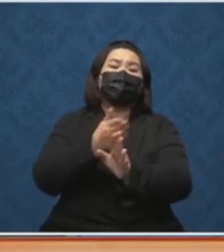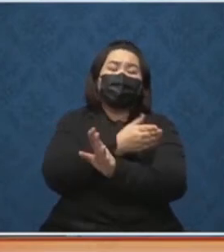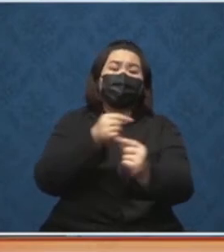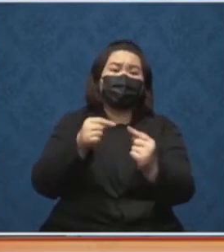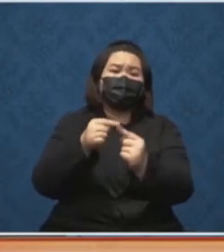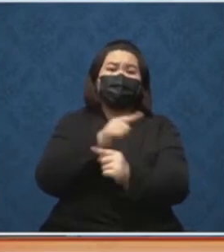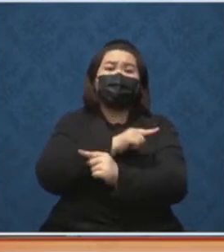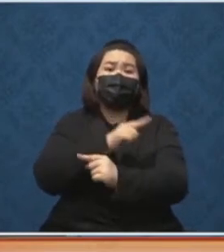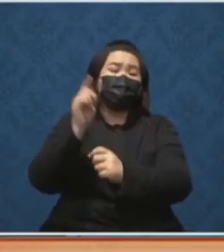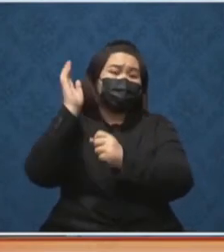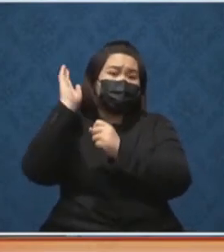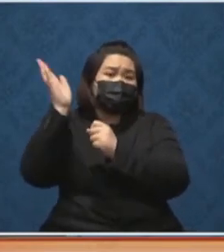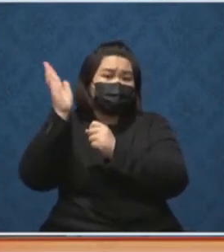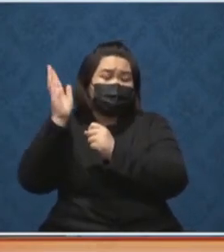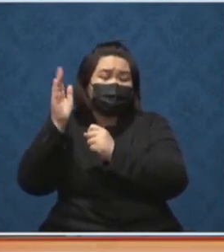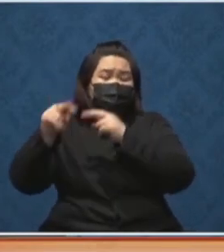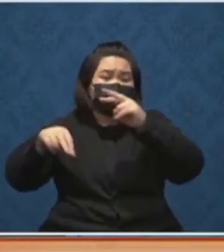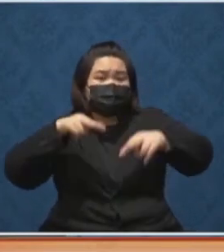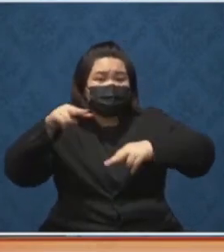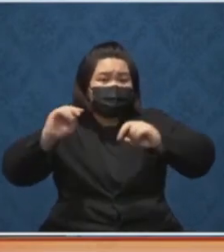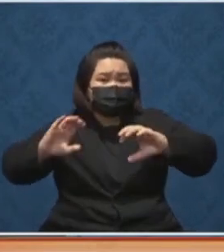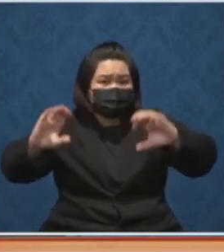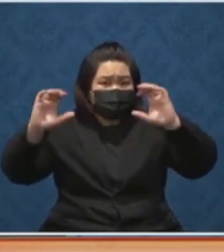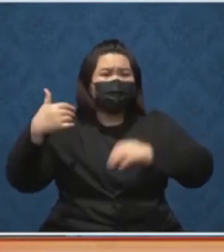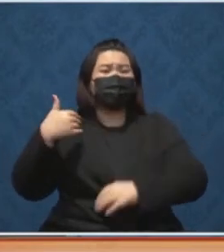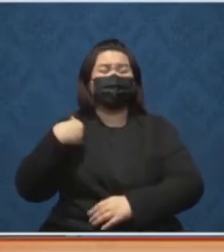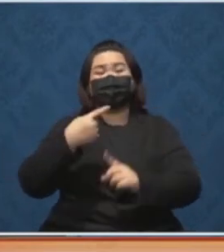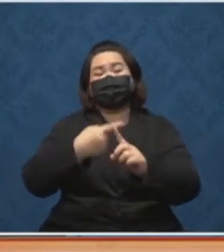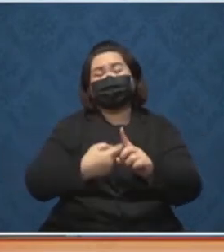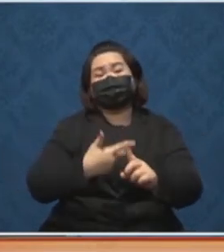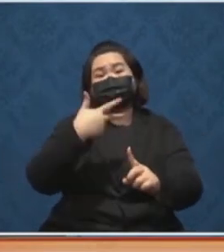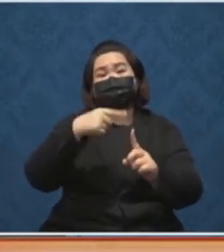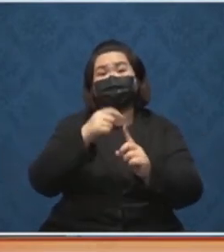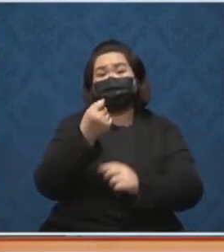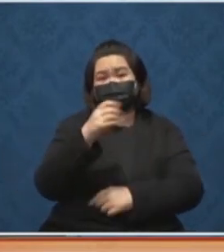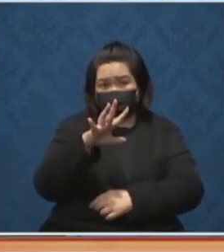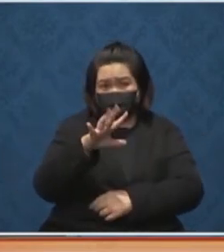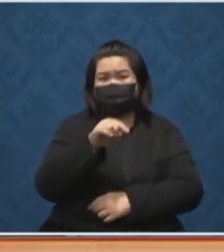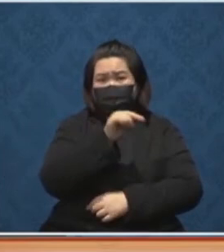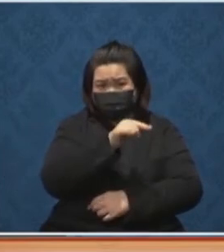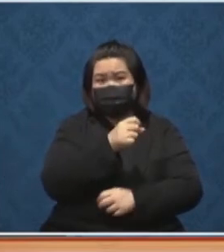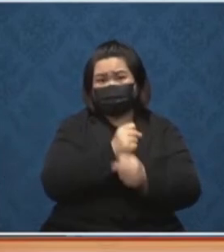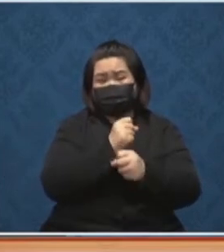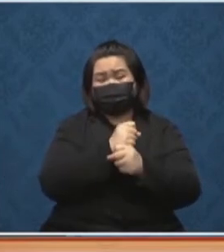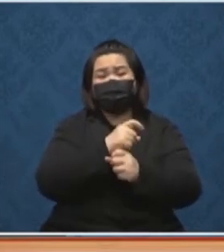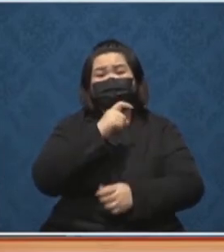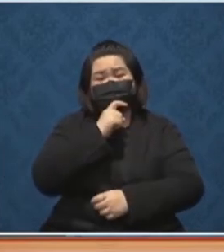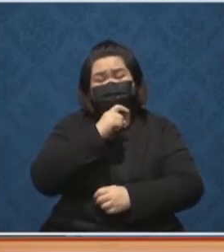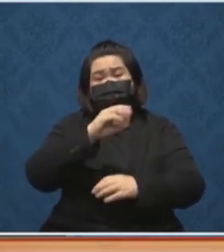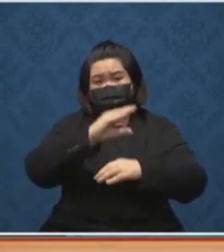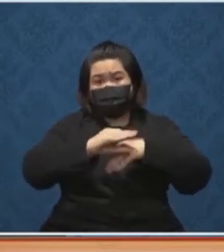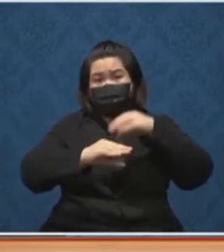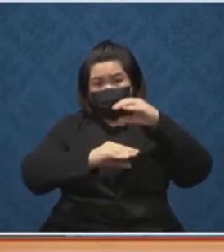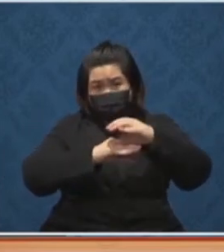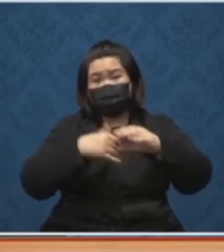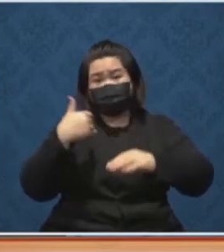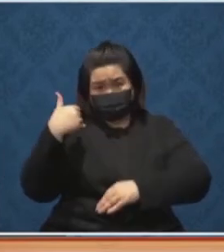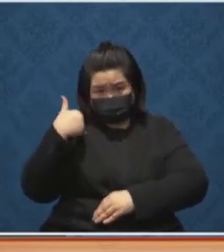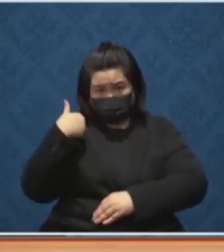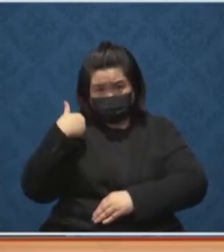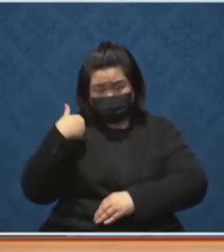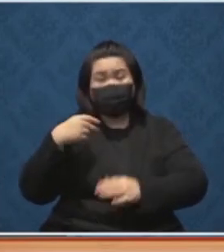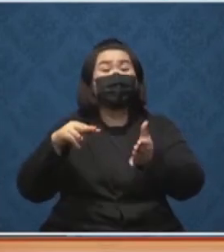ใจเพีงแ่วันเดยวเทานั้นชัดเจนเขาว 15 มีนาคม โครงการนี้มีสถานาเป็นโครงการที่มีการจัดซ้อจัดจ้าง